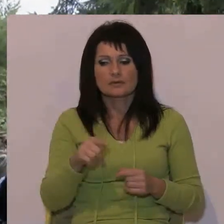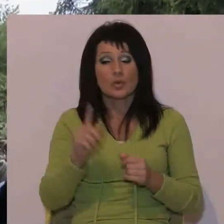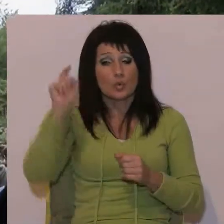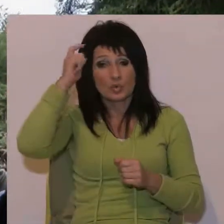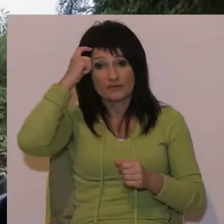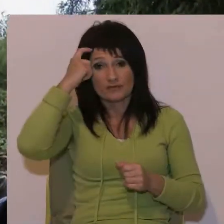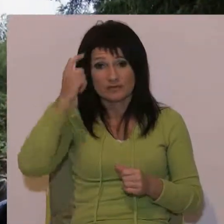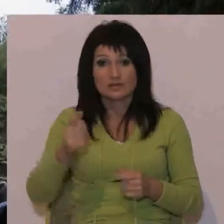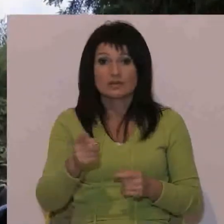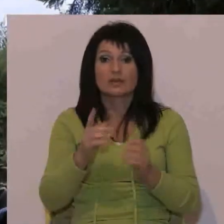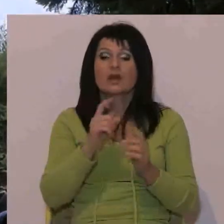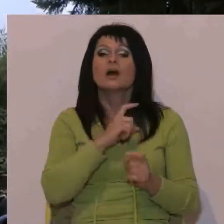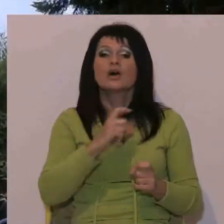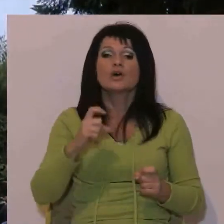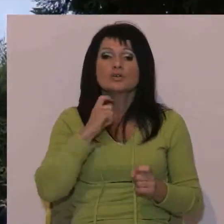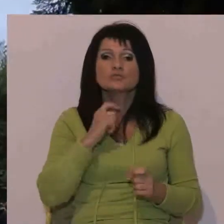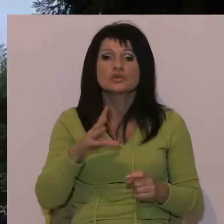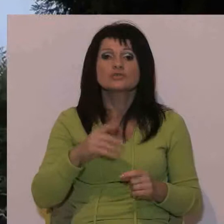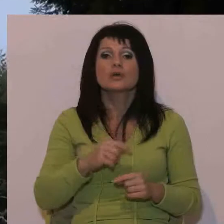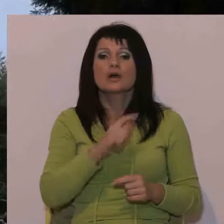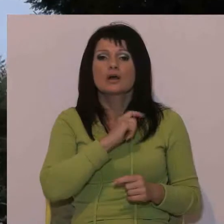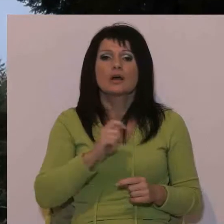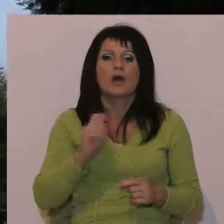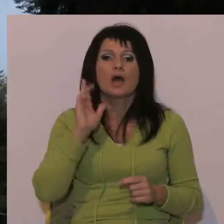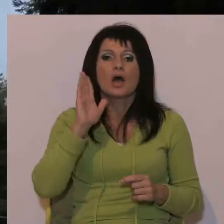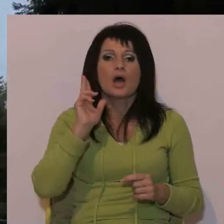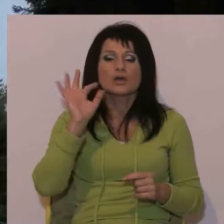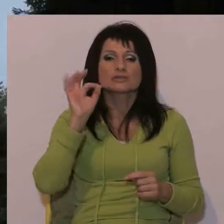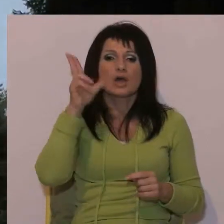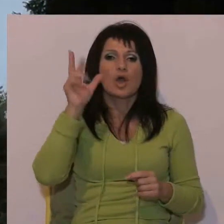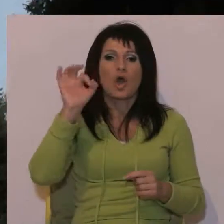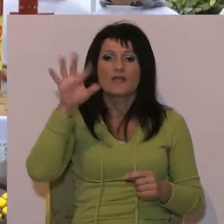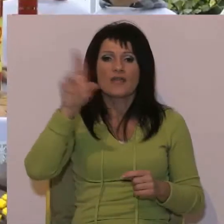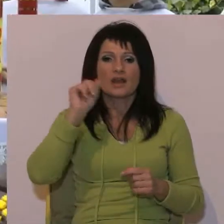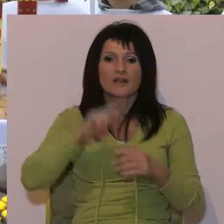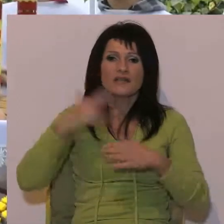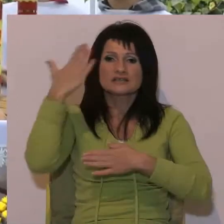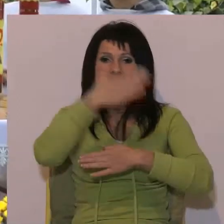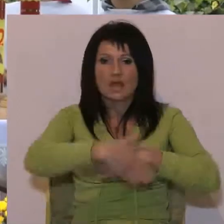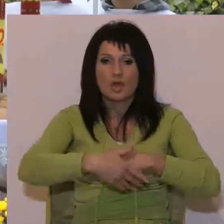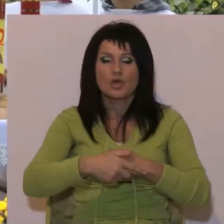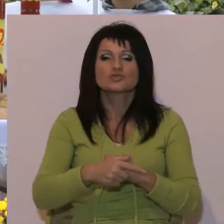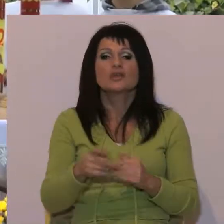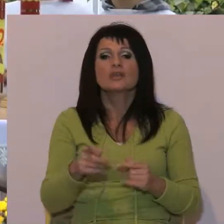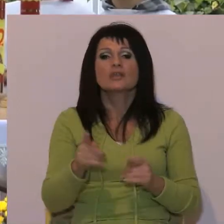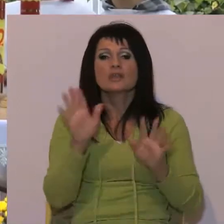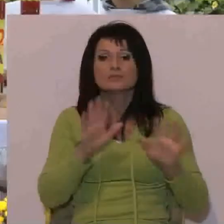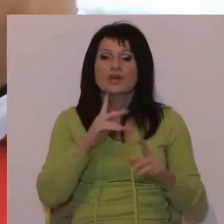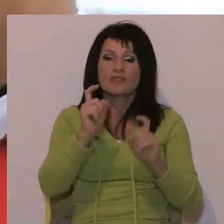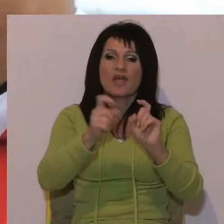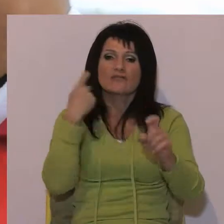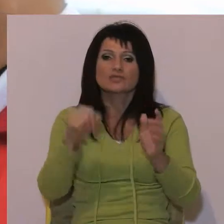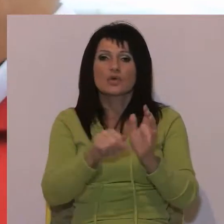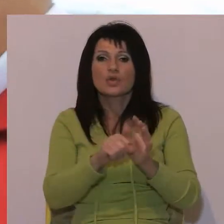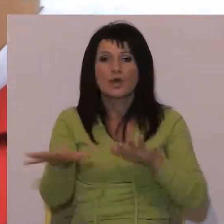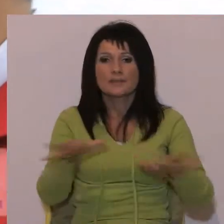Główny celebrans, proboszcz parafii zdrojowej, ksiądz Bogusław Skotarek, na zakończenie mszy nawiązał do obecnej sytuacji miejsca krzyża